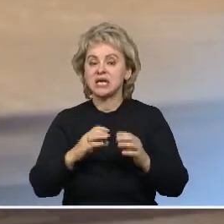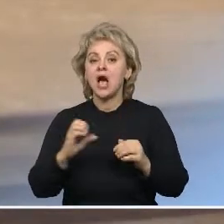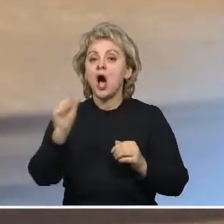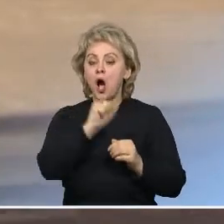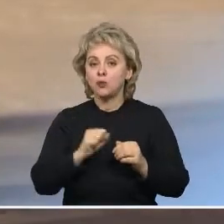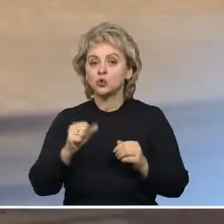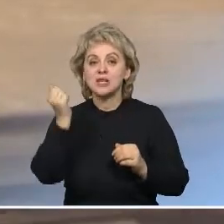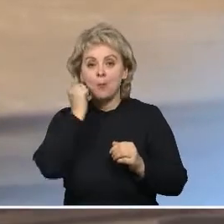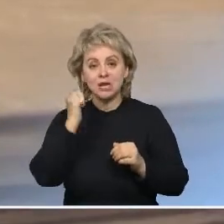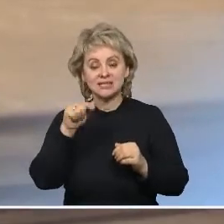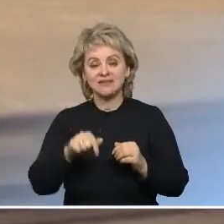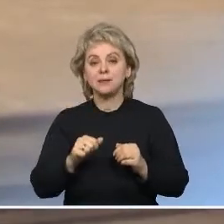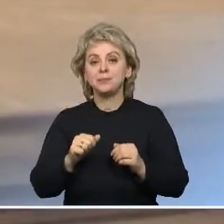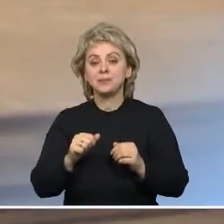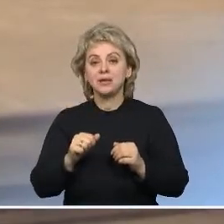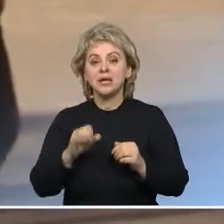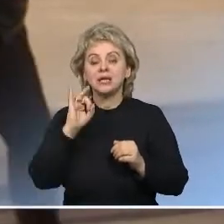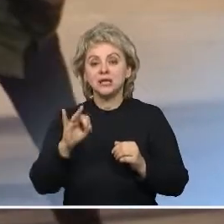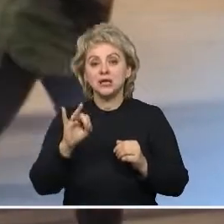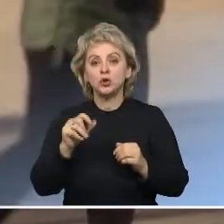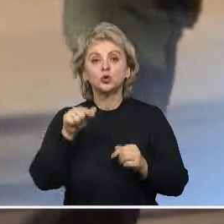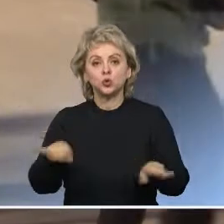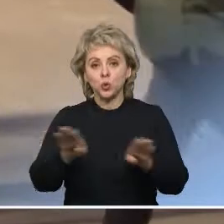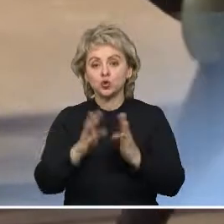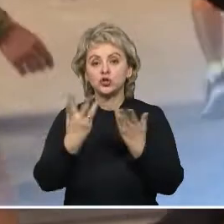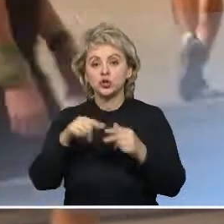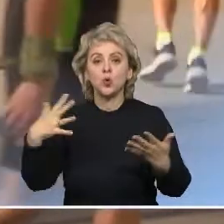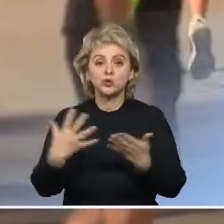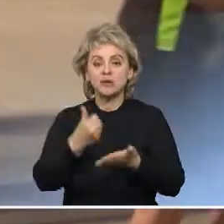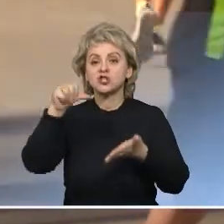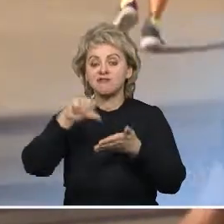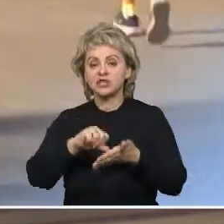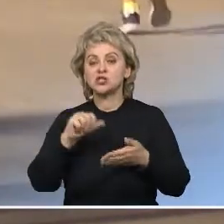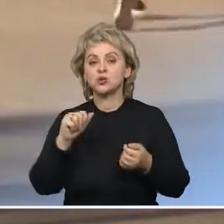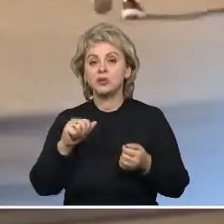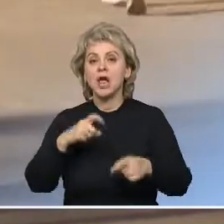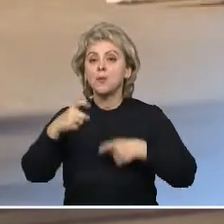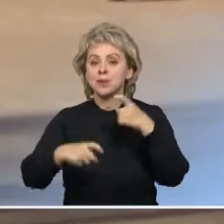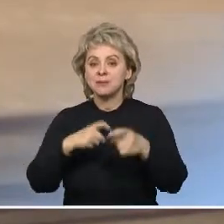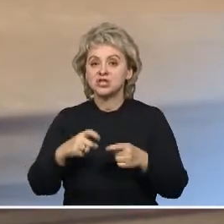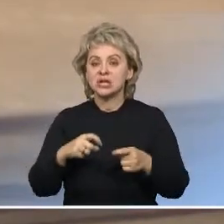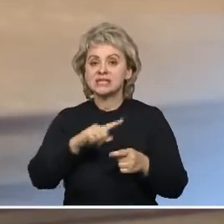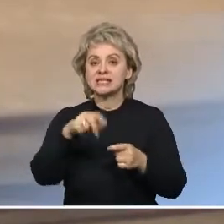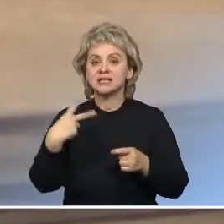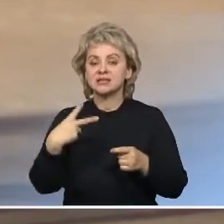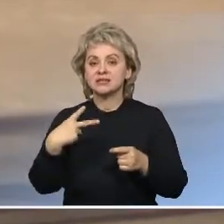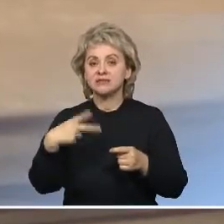18-19 августа в Москве. И тоже считаю, что успешно выступил, пробежал